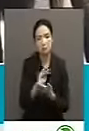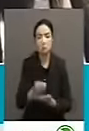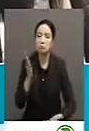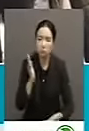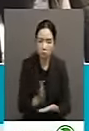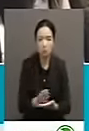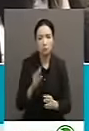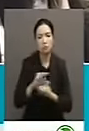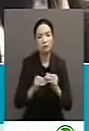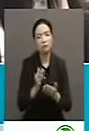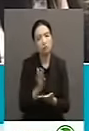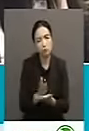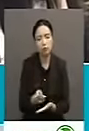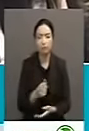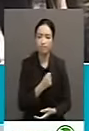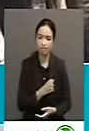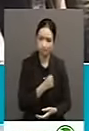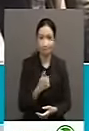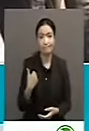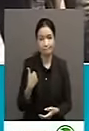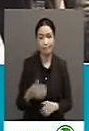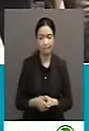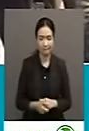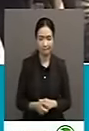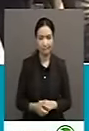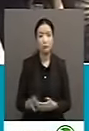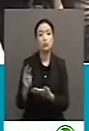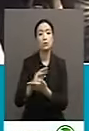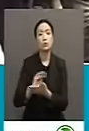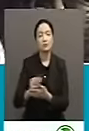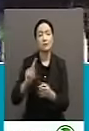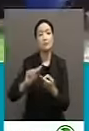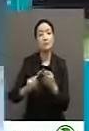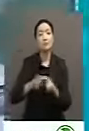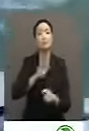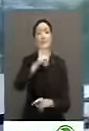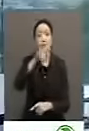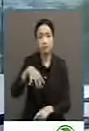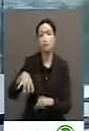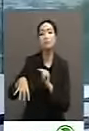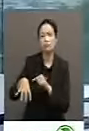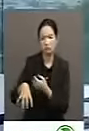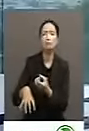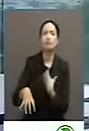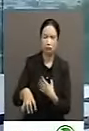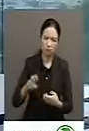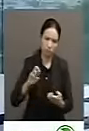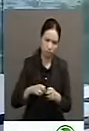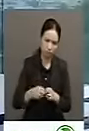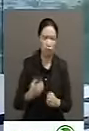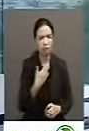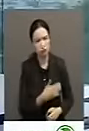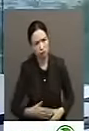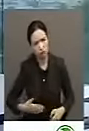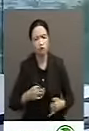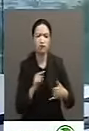ของโครงการนี้นะคะเดี๋ยวเราติดตามความเคลื่อนไหวกันค่ะเรื่องของมูลนิธิเพื่อนช้างนะคะเพราะว่าออกมายืนยันชัดเจนว่าตอนนี้มีปัญหาทั้งเรื่องของสุข